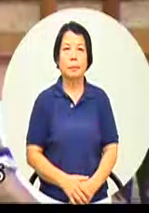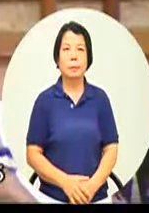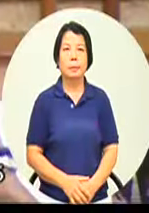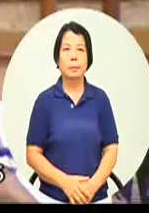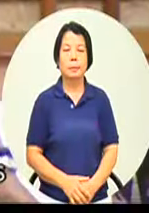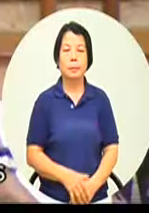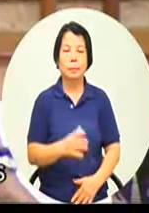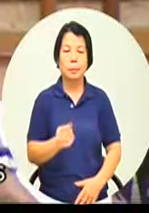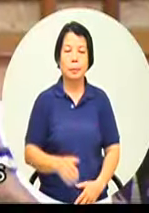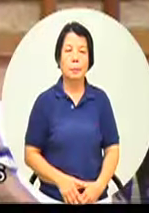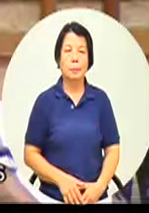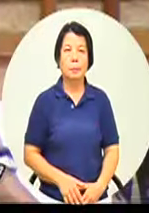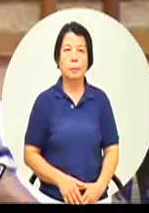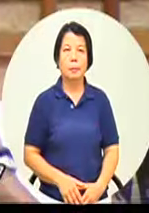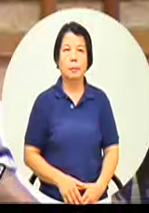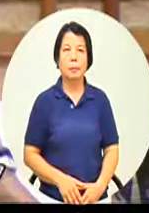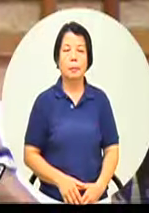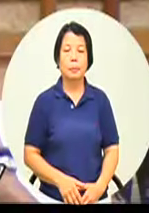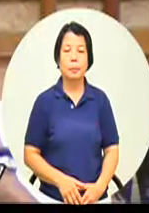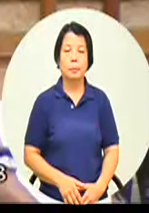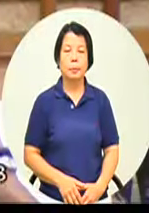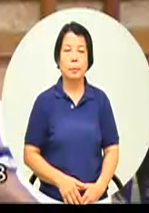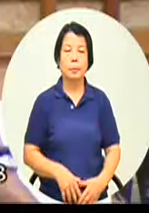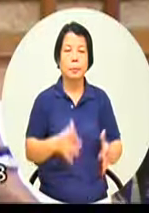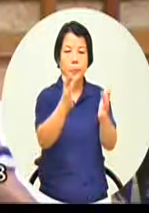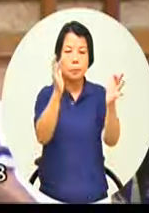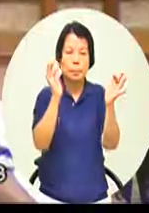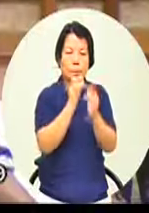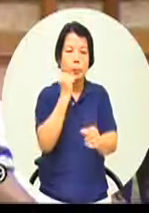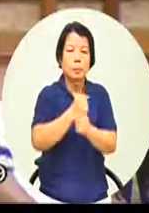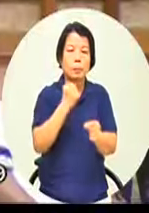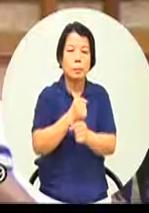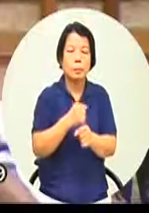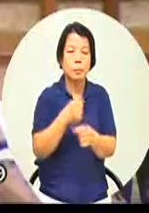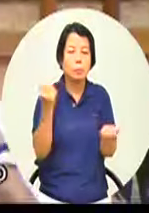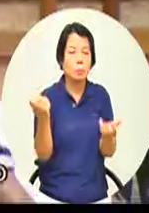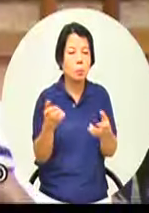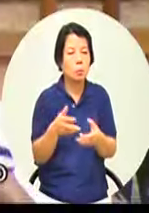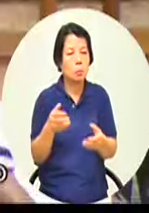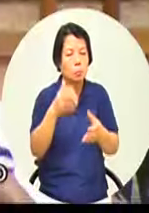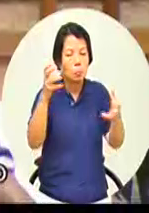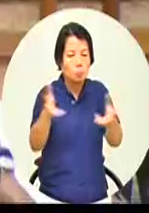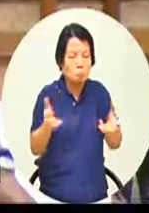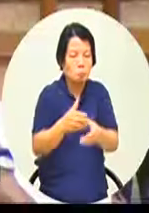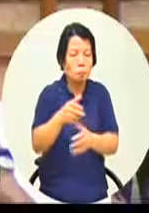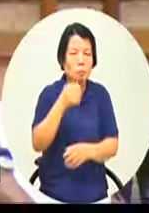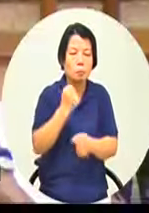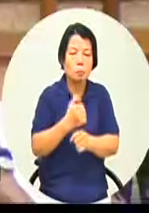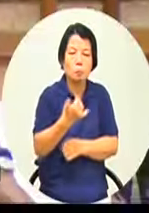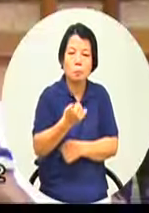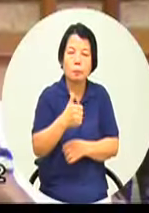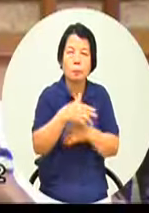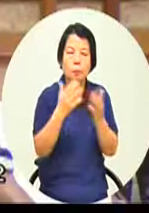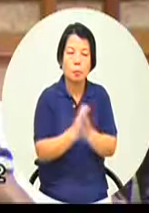了。我们的防洪工，我们的造林工作做得怎么样哈？啊，我们这些树木有没有去保护哈？